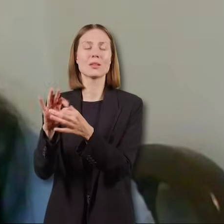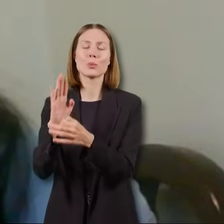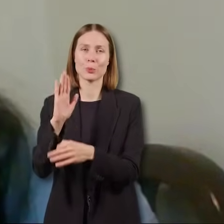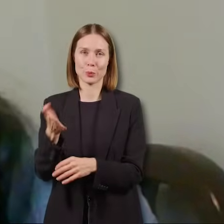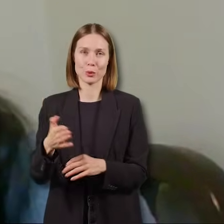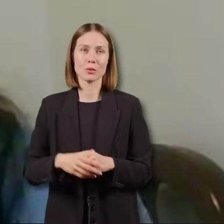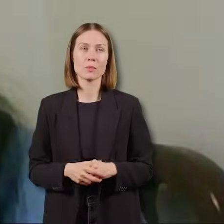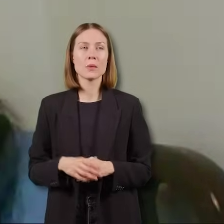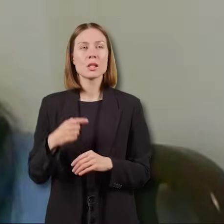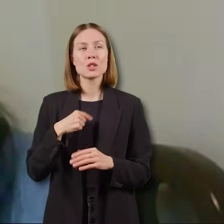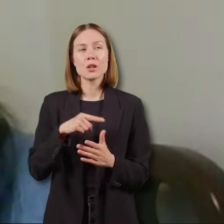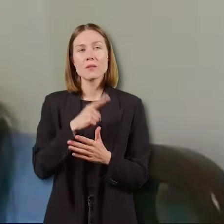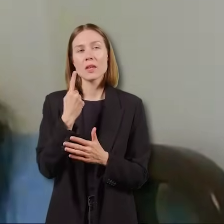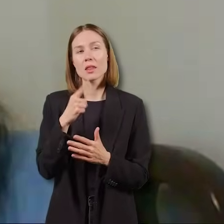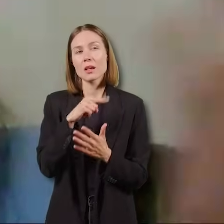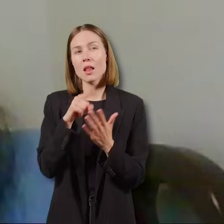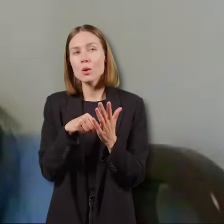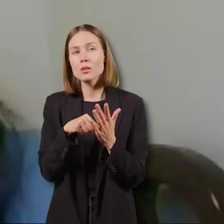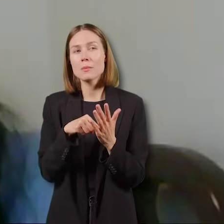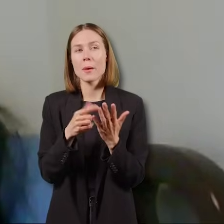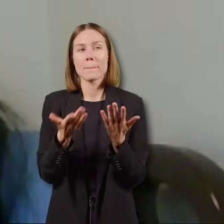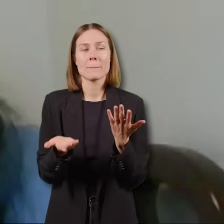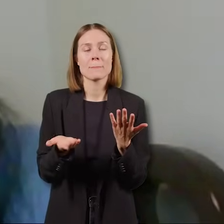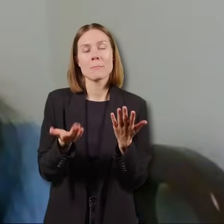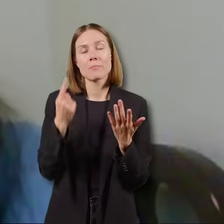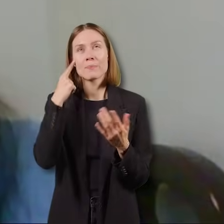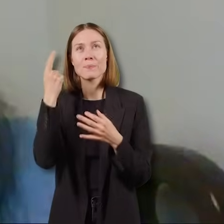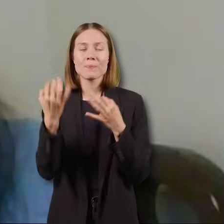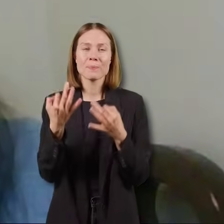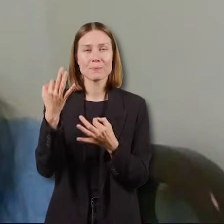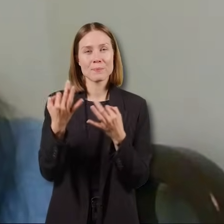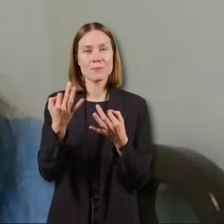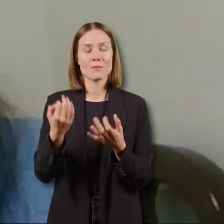tik tai klausimėlį tokį vieną arba gal net nežinau tokį pasvarstymą.